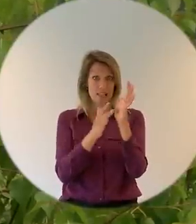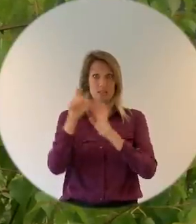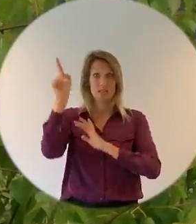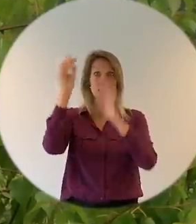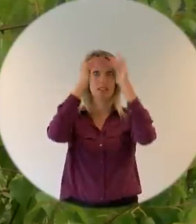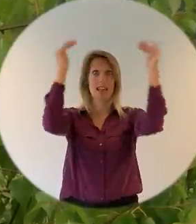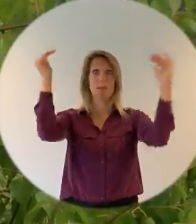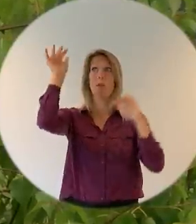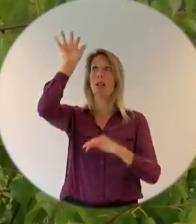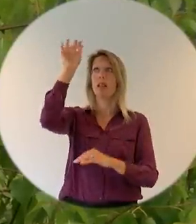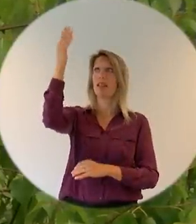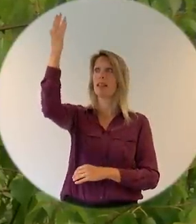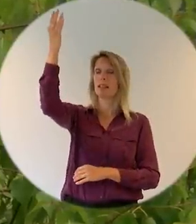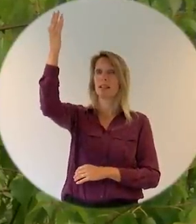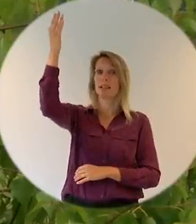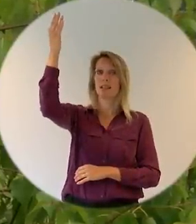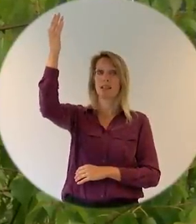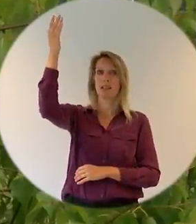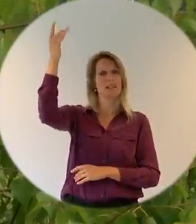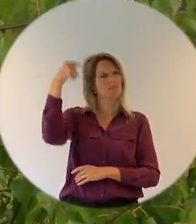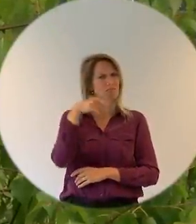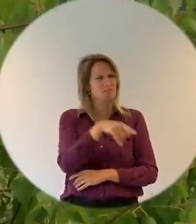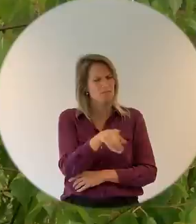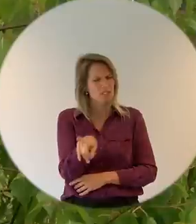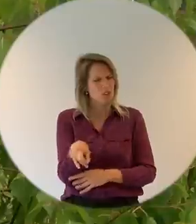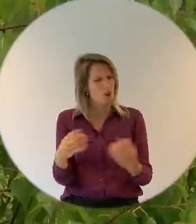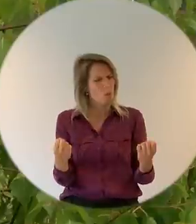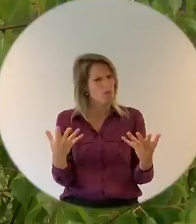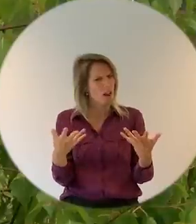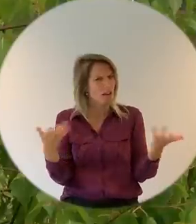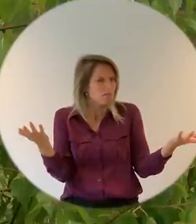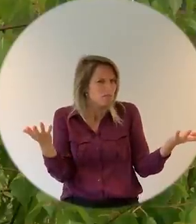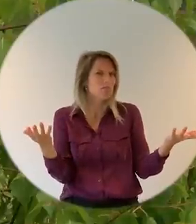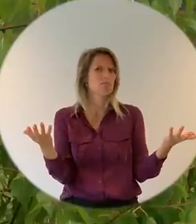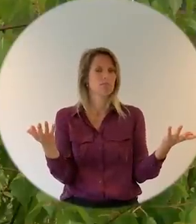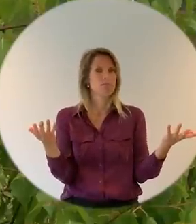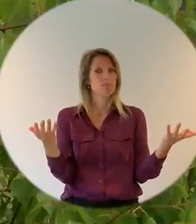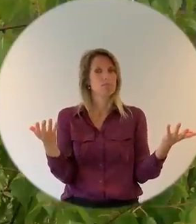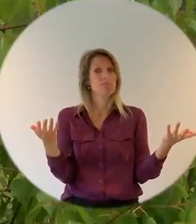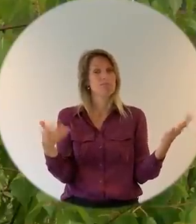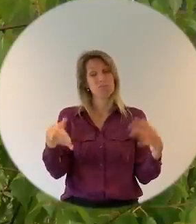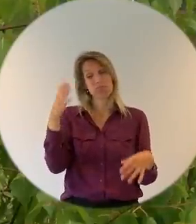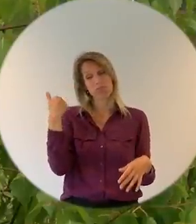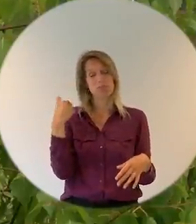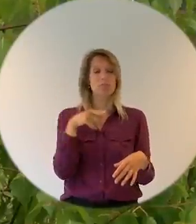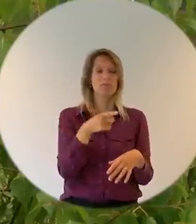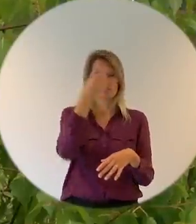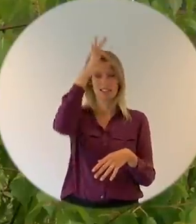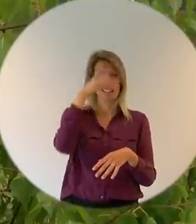is in de hemel. Is het je wel eens opgevallen dat op het moment dat de leerlingen teruggaan naar